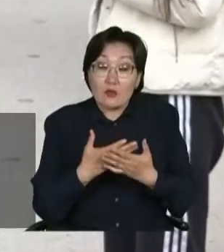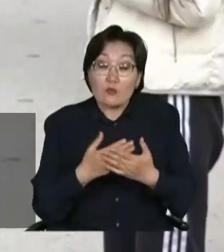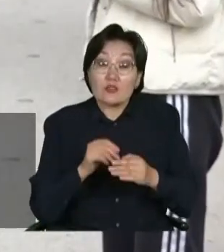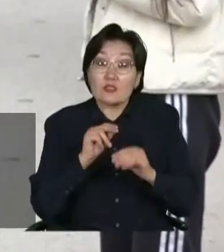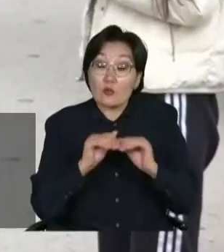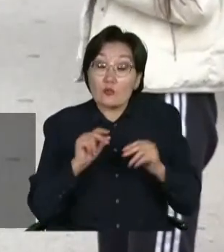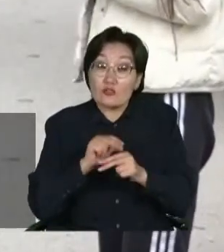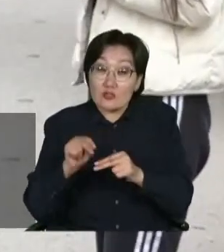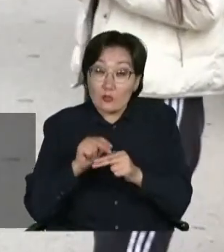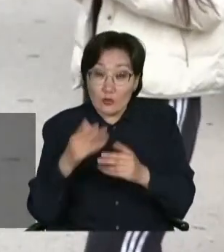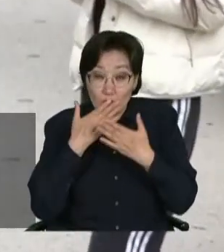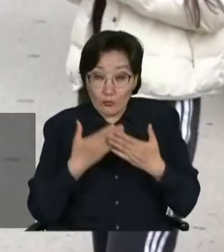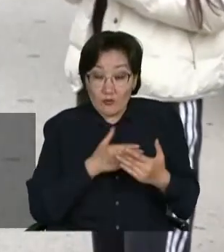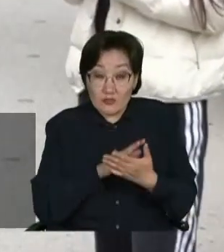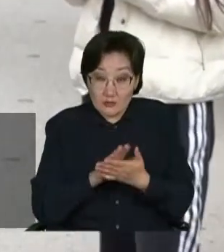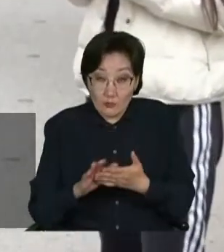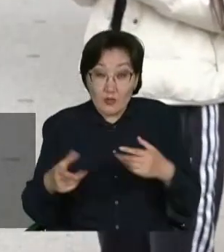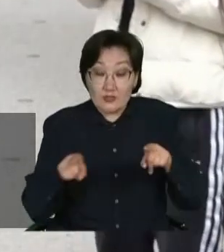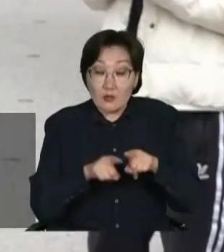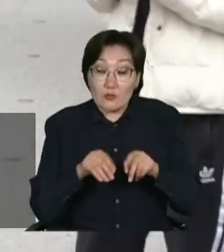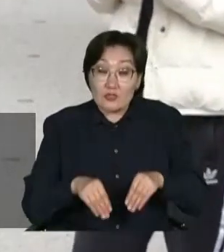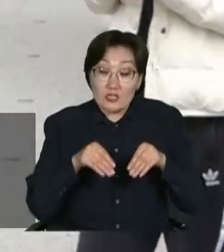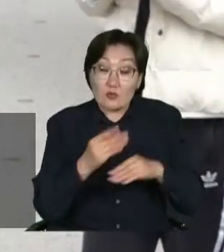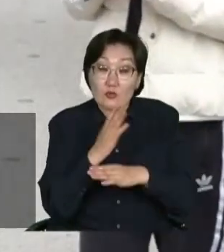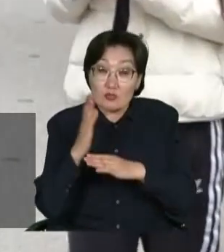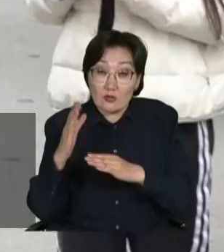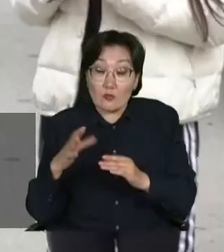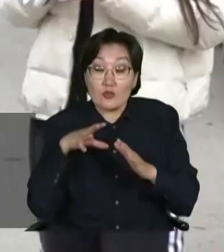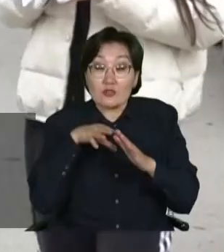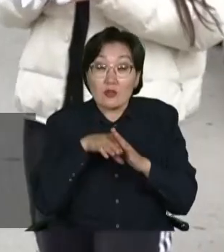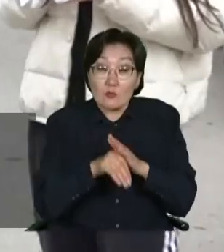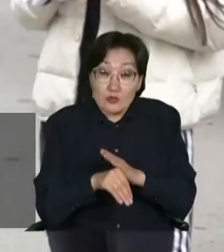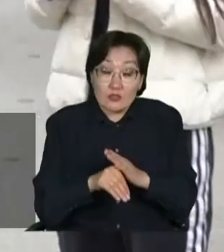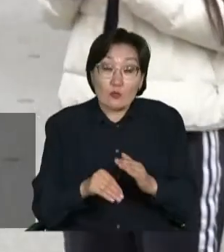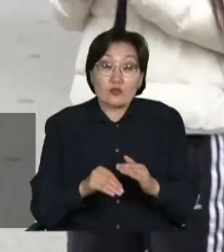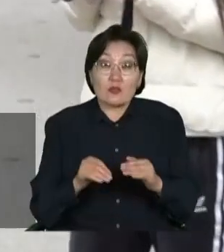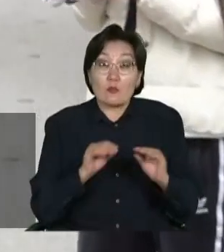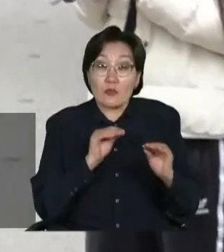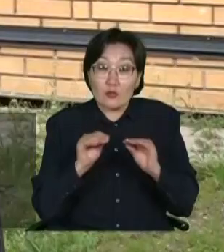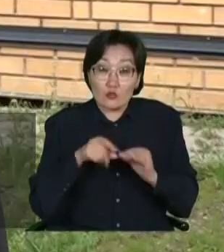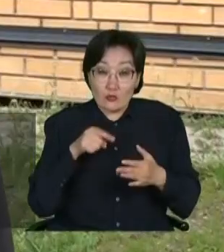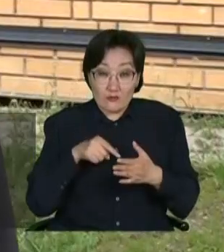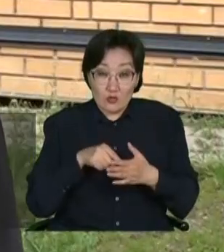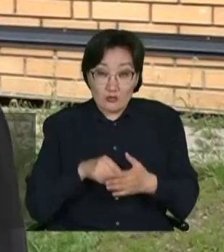подрастающему поколению любовь к чистоте. Они также посадили саженцы и внесли свой вклад в благоустройство города.